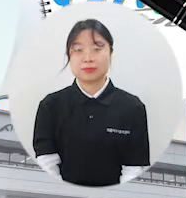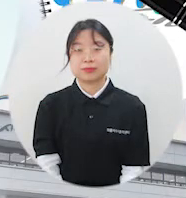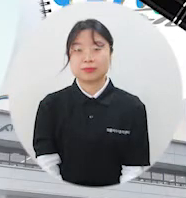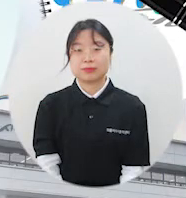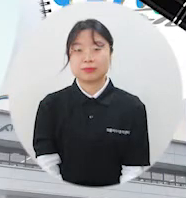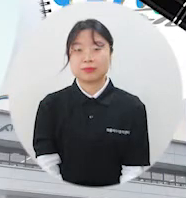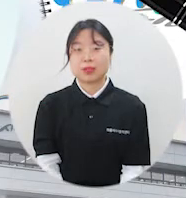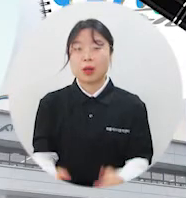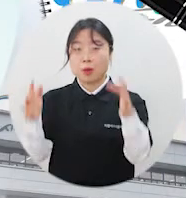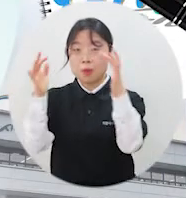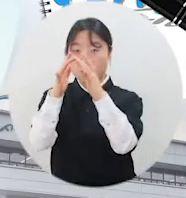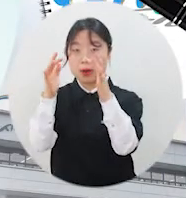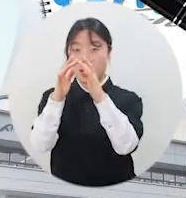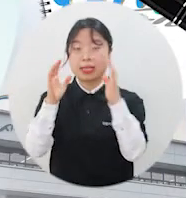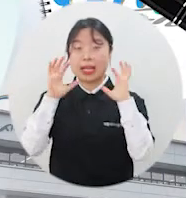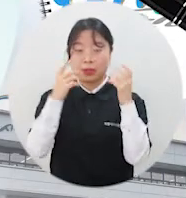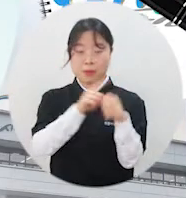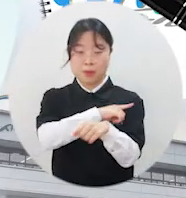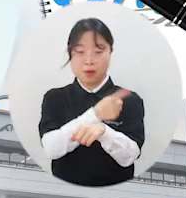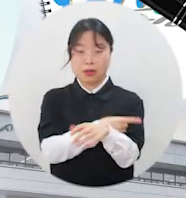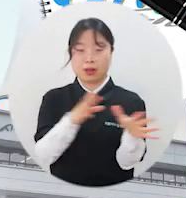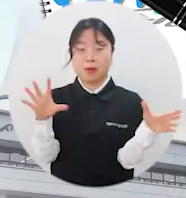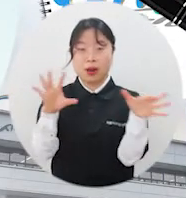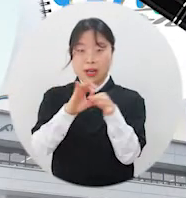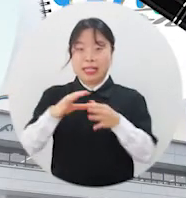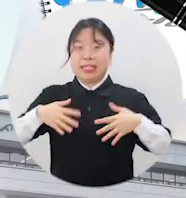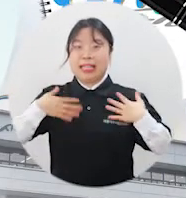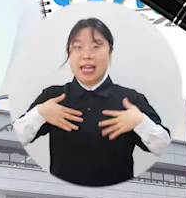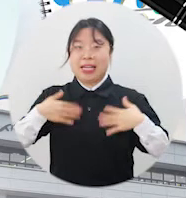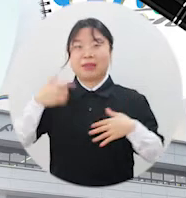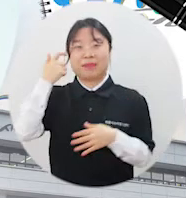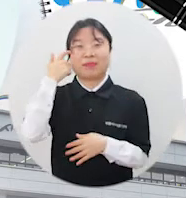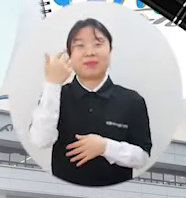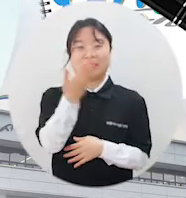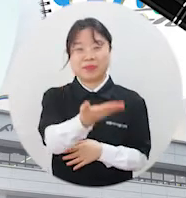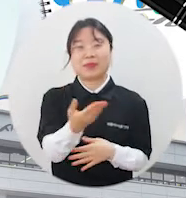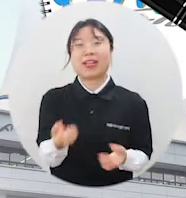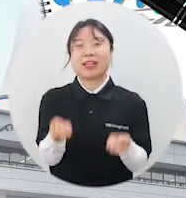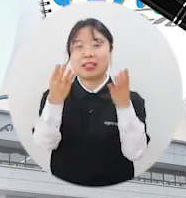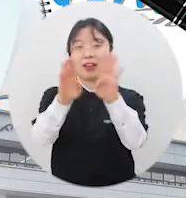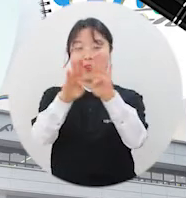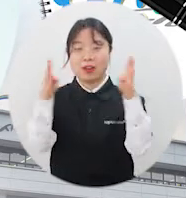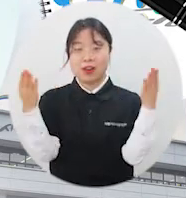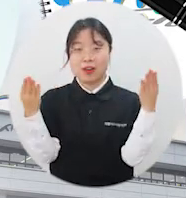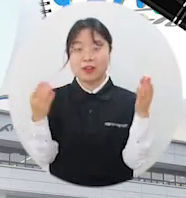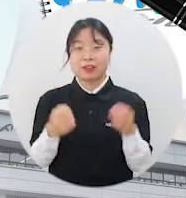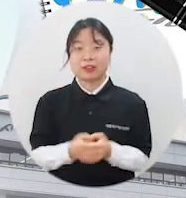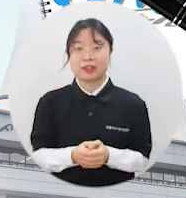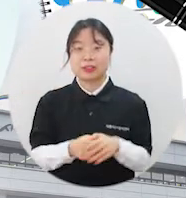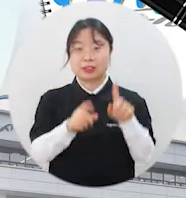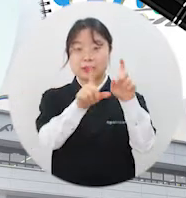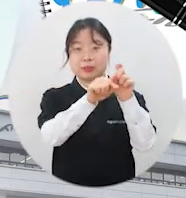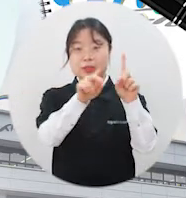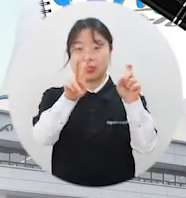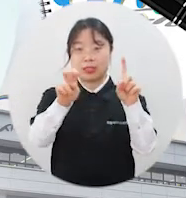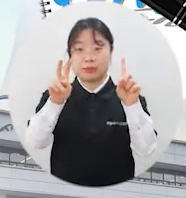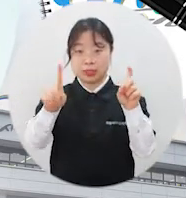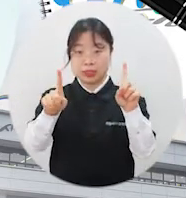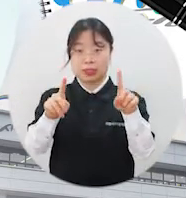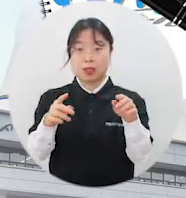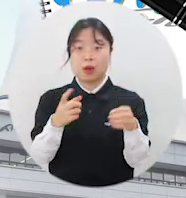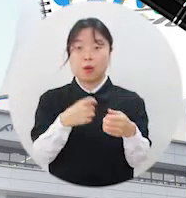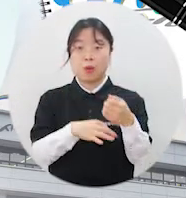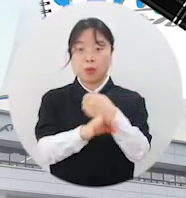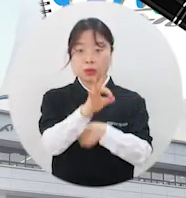온라인으로 진행되는 아동권리 골든벨 참가 신청을 받고 있습니다. 아동권리 골든벨은 11월 21일 오전